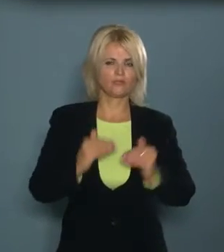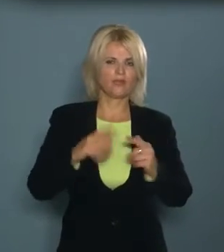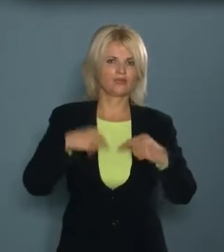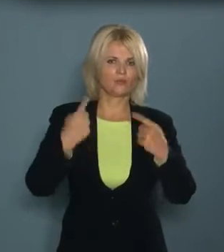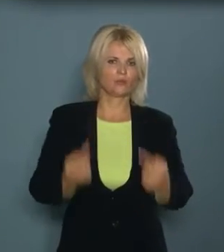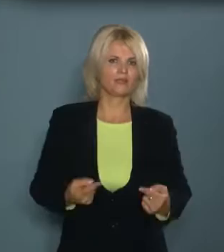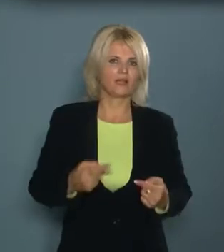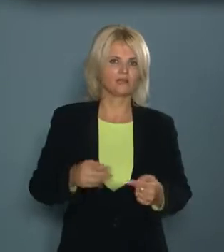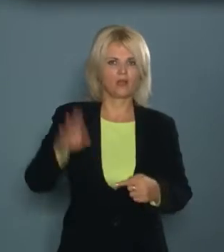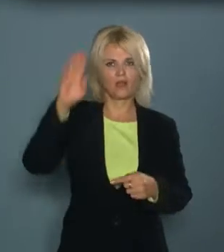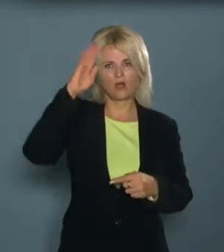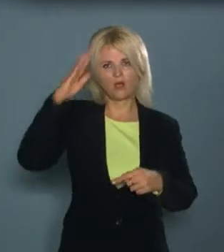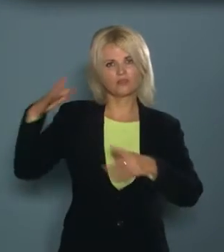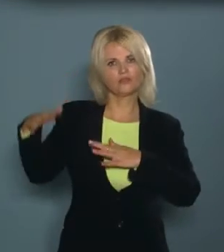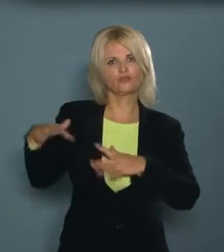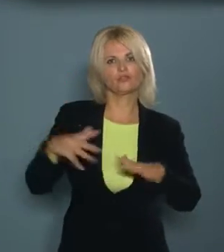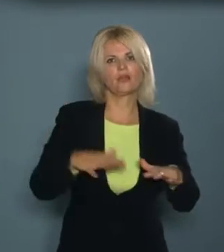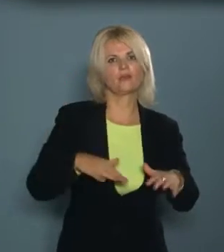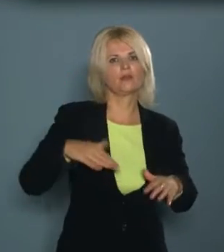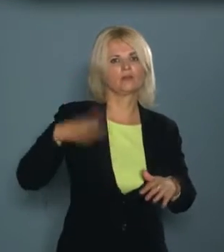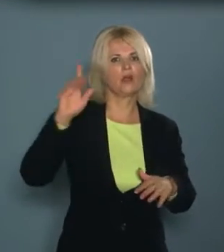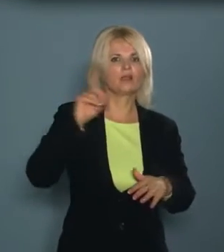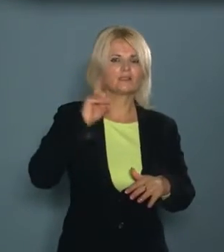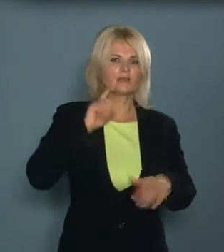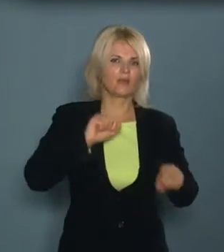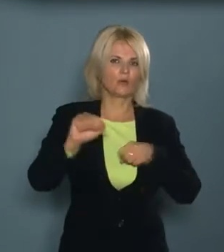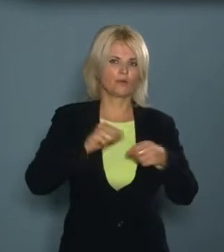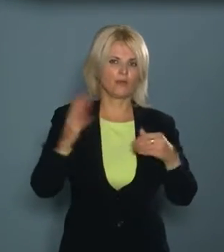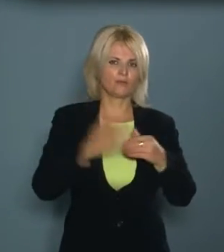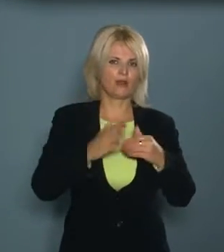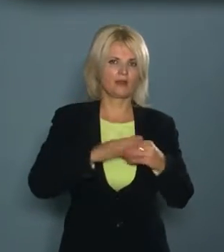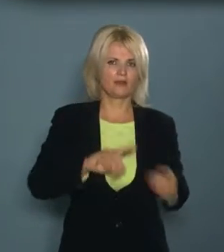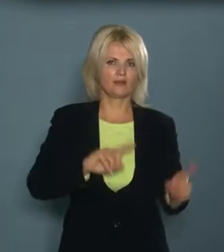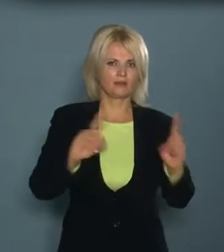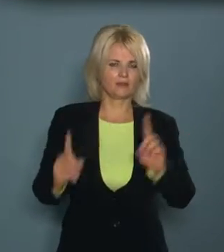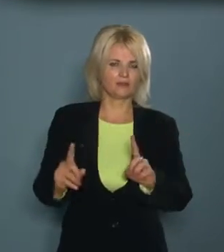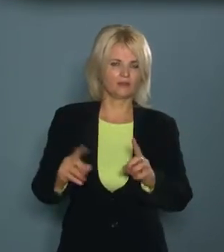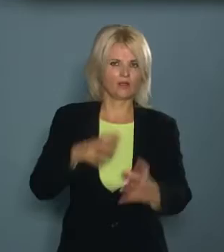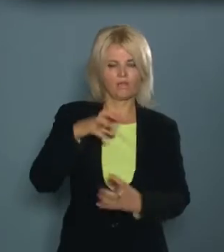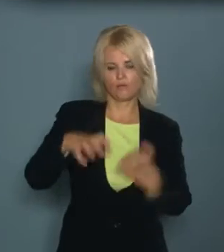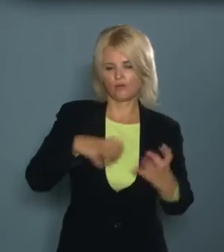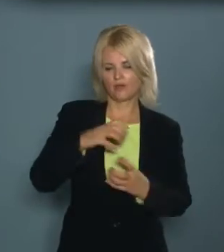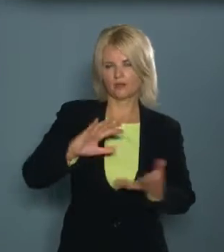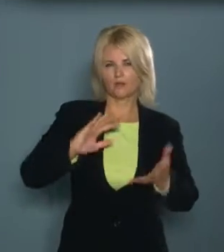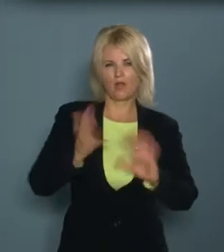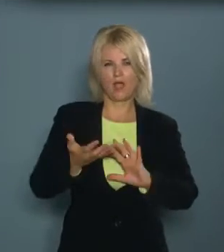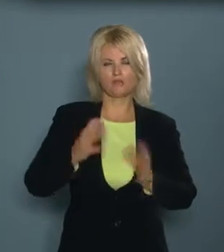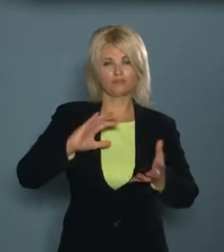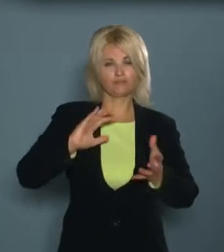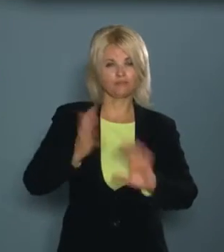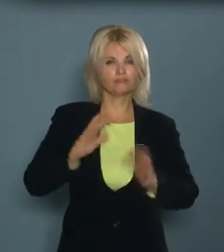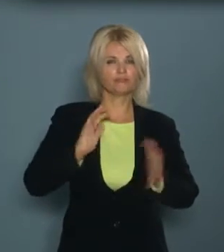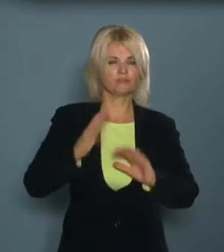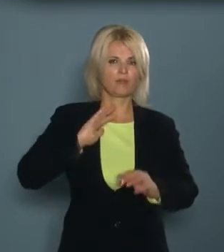azonban a hadsereg egyértelműen Nagy Imre kormánya mellé állt. A forradalom lángja olyan helyesen